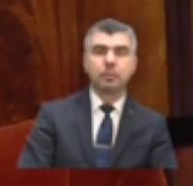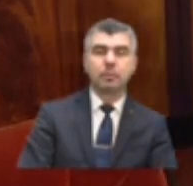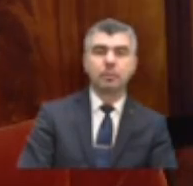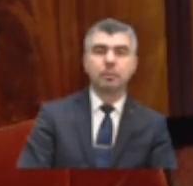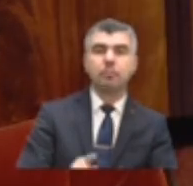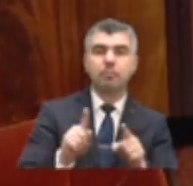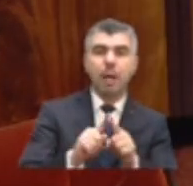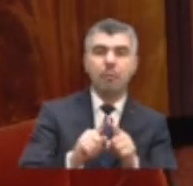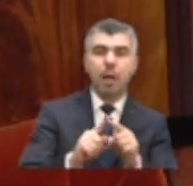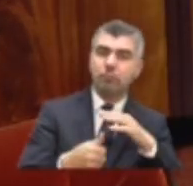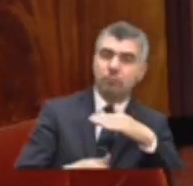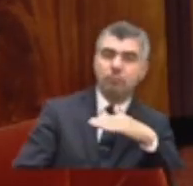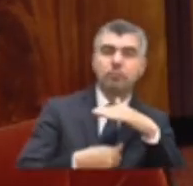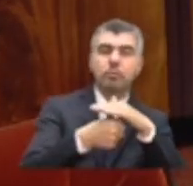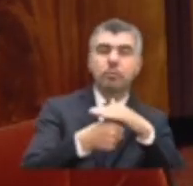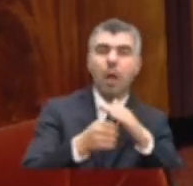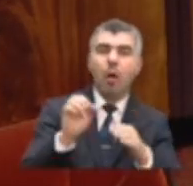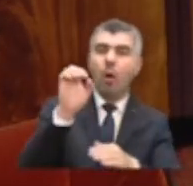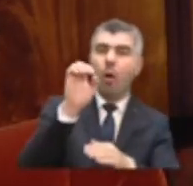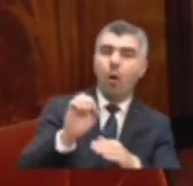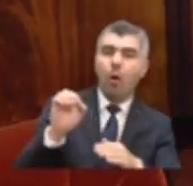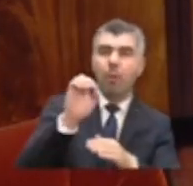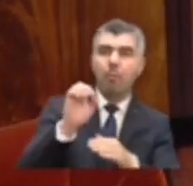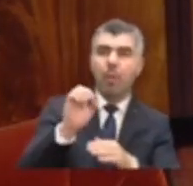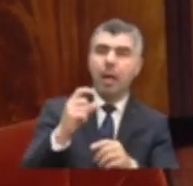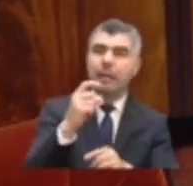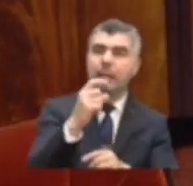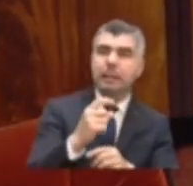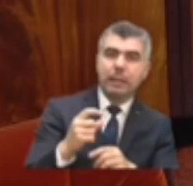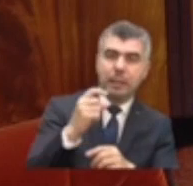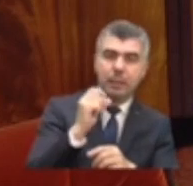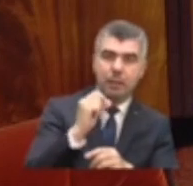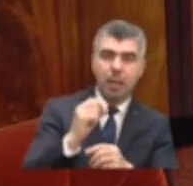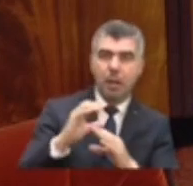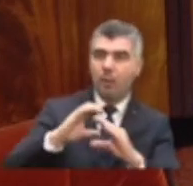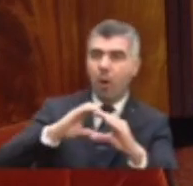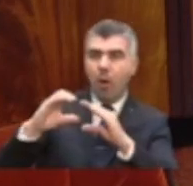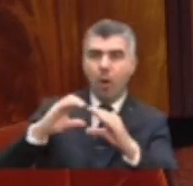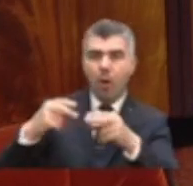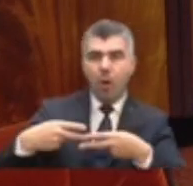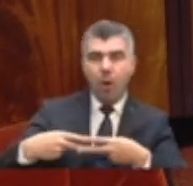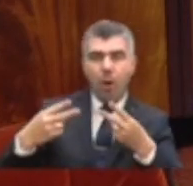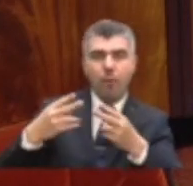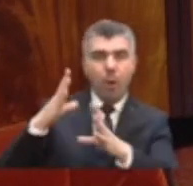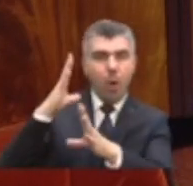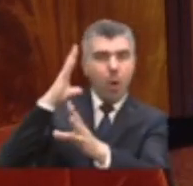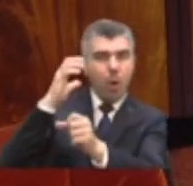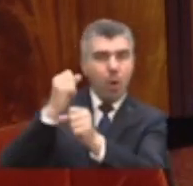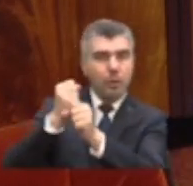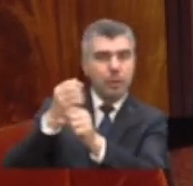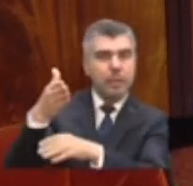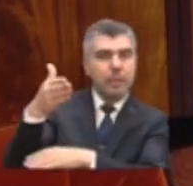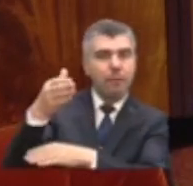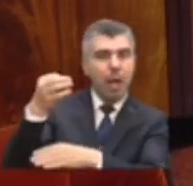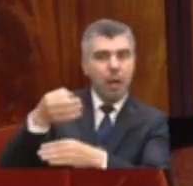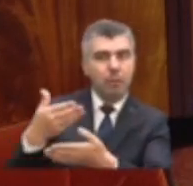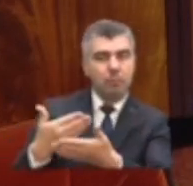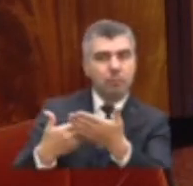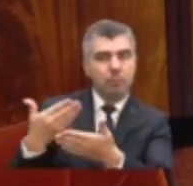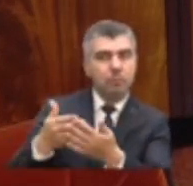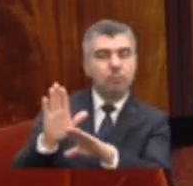إحداث المجلس العلمي المغربي لأوروبا، فتح قنوات التواصل مع القنصليات والجهات الرسمية،